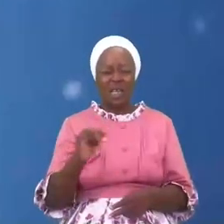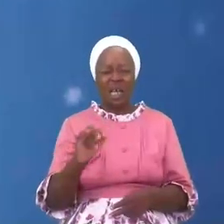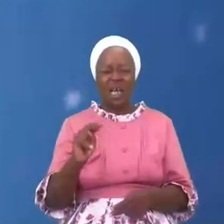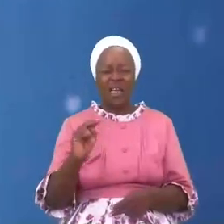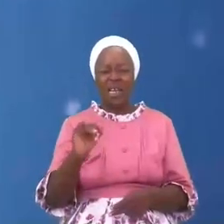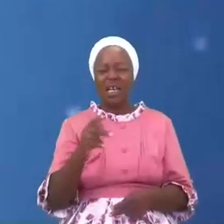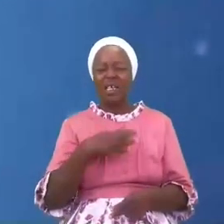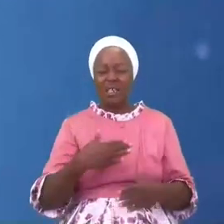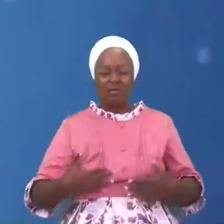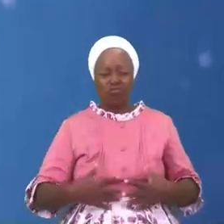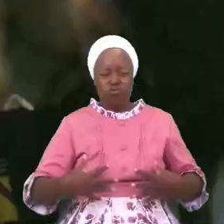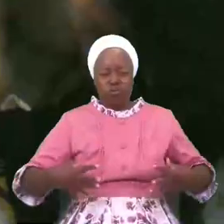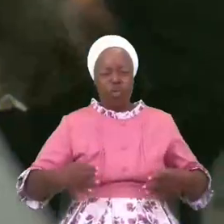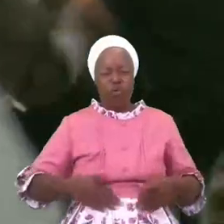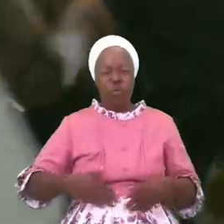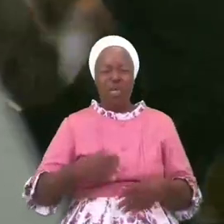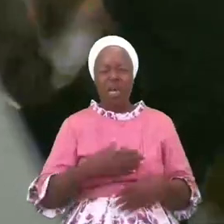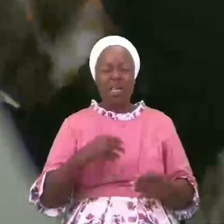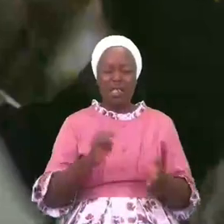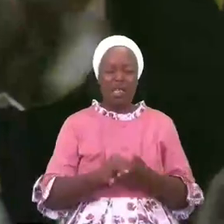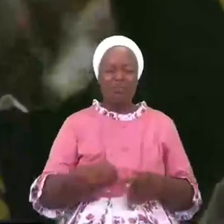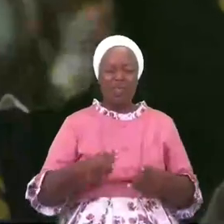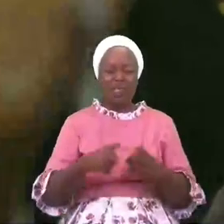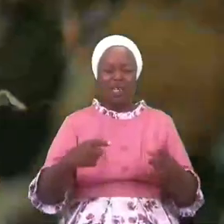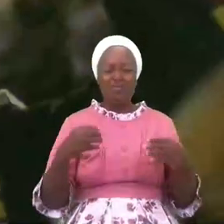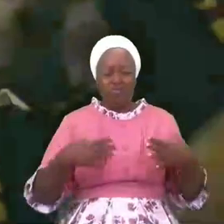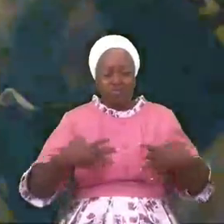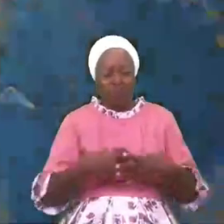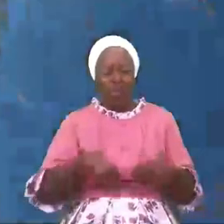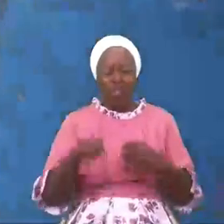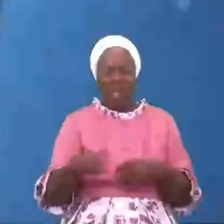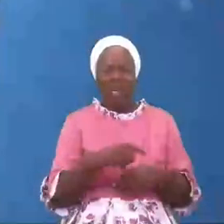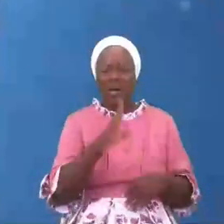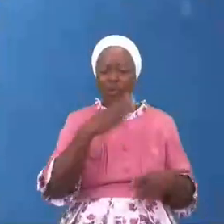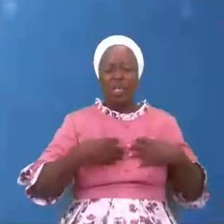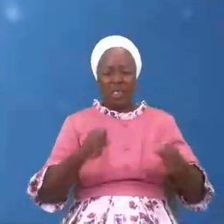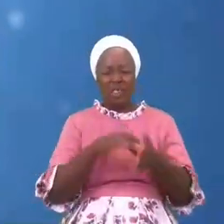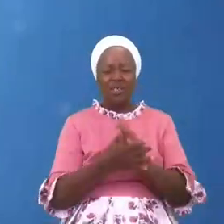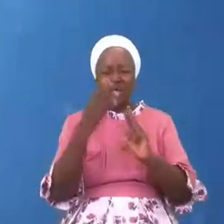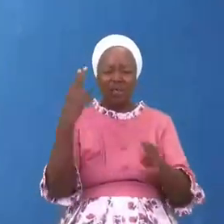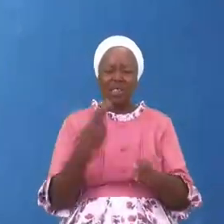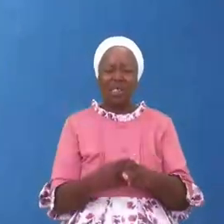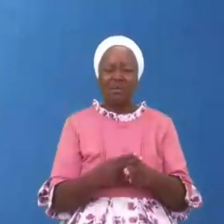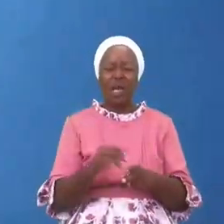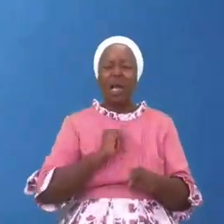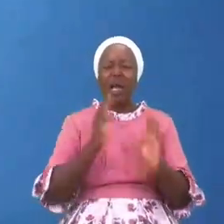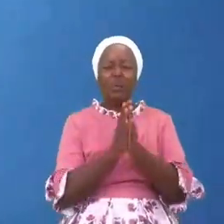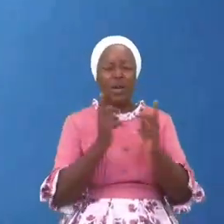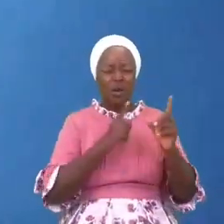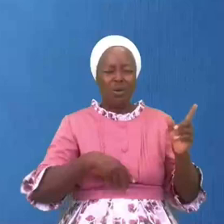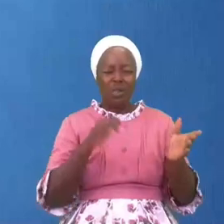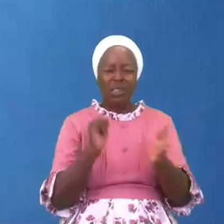ventre enflé, l'éléphantiasis, sois guéri au nom de Jésus. Je prie,